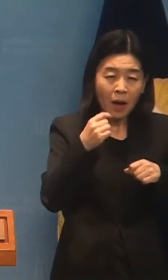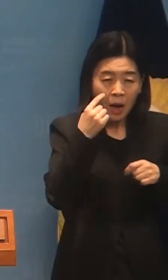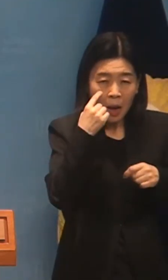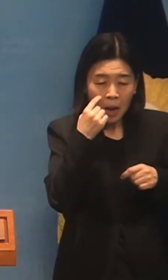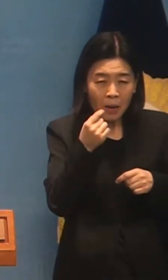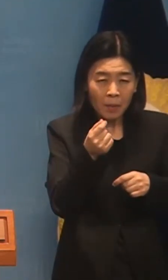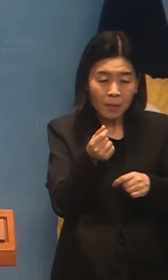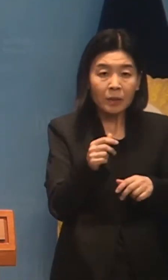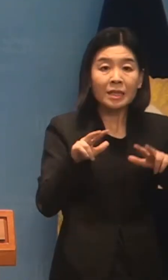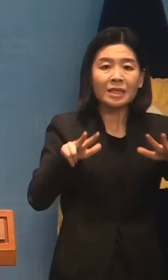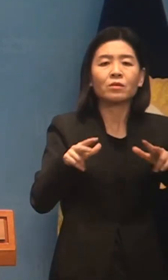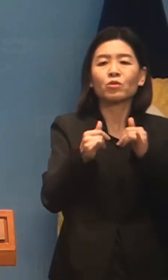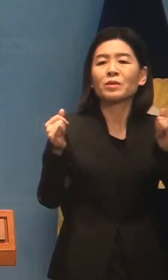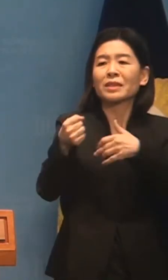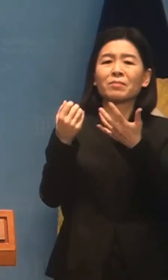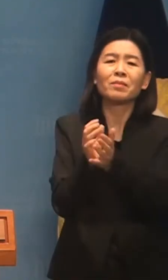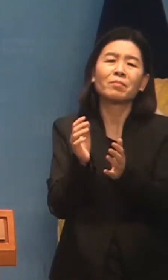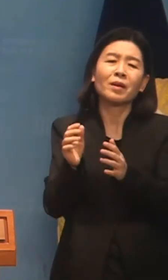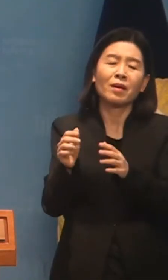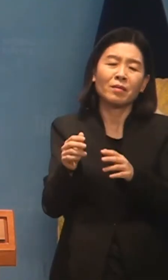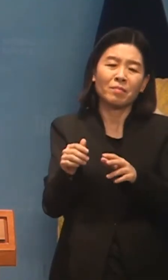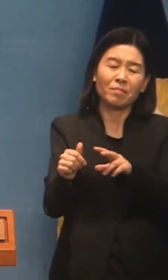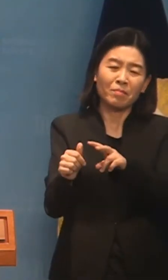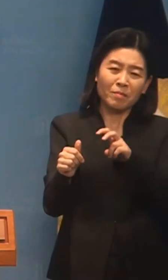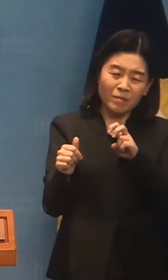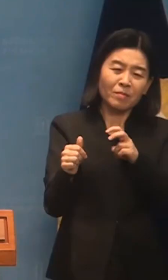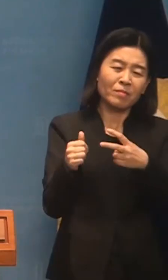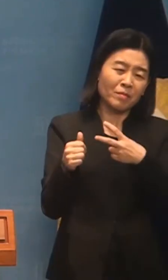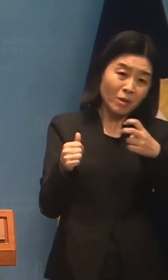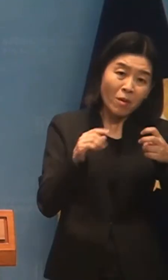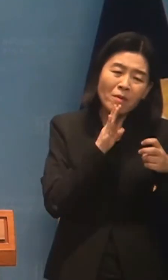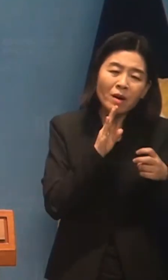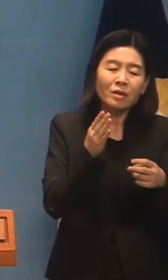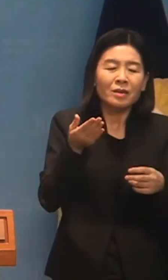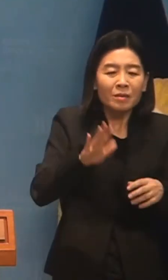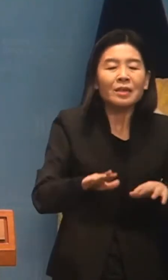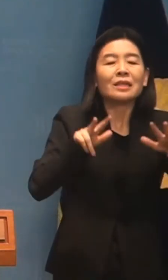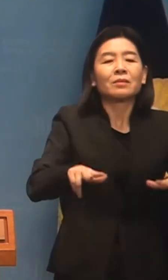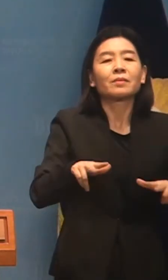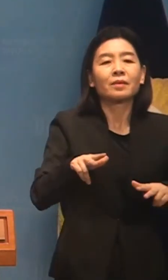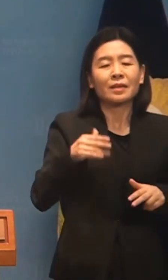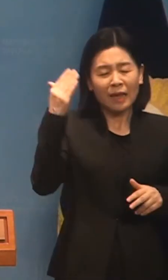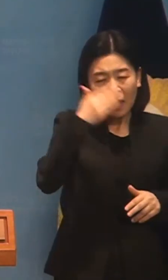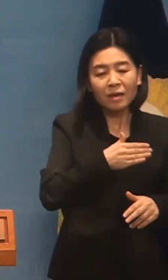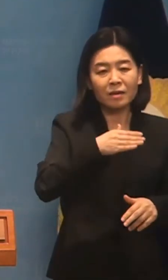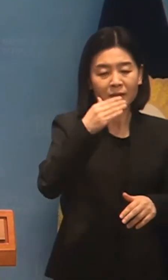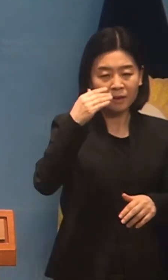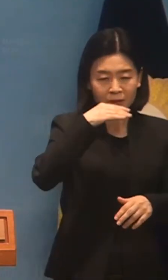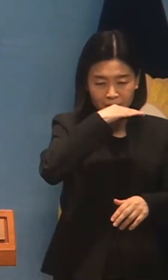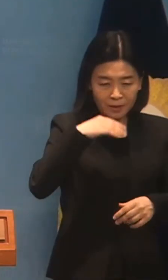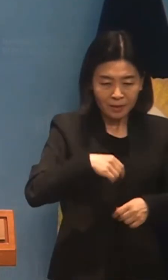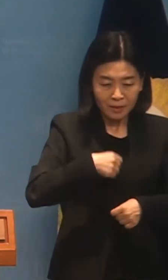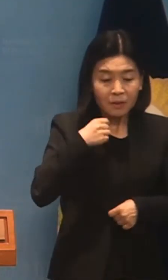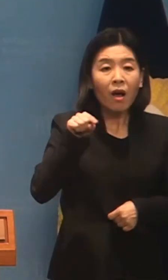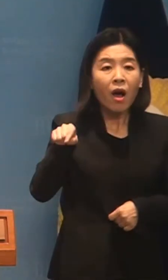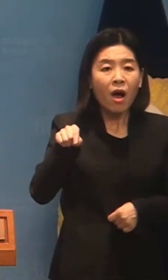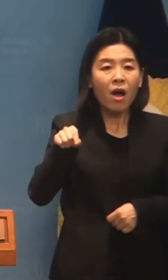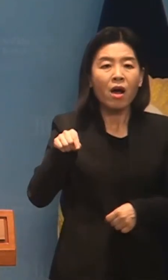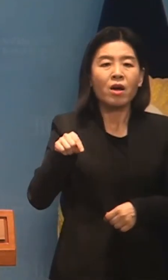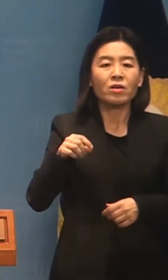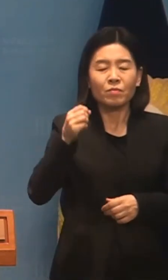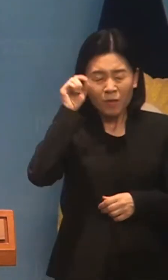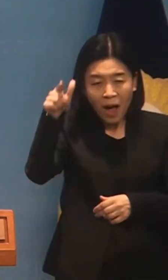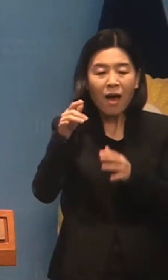있더라도 이번만큼은 깨끗하고 청렴하고 그리고 유능한 또 자유민주주의와 법치주의를